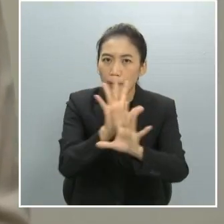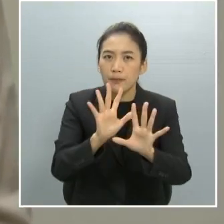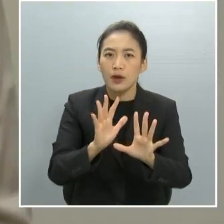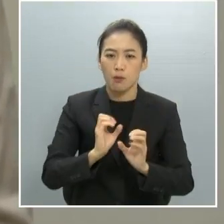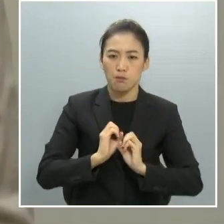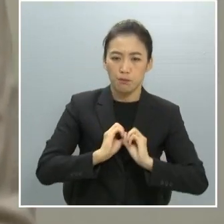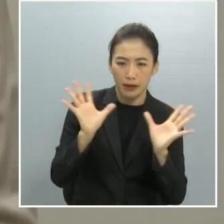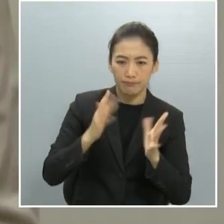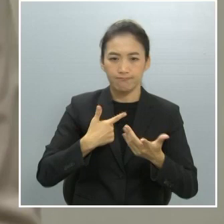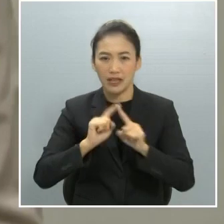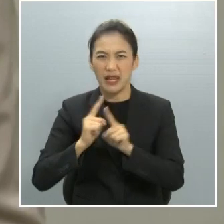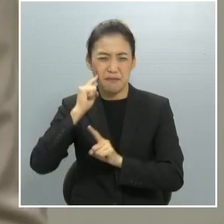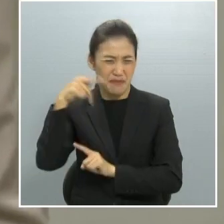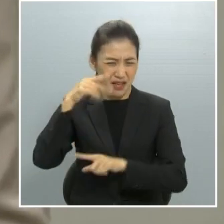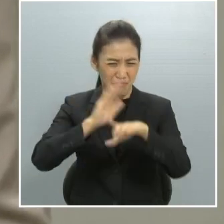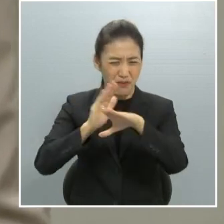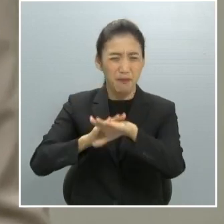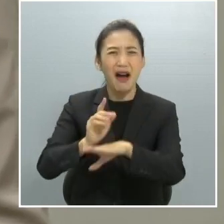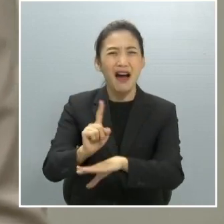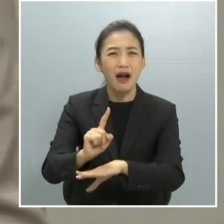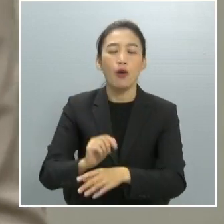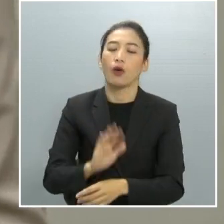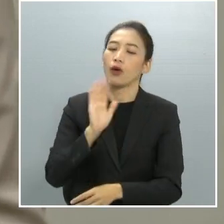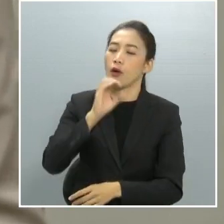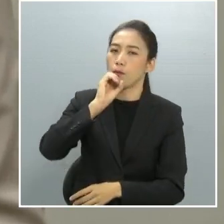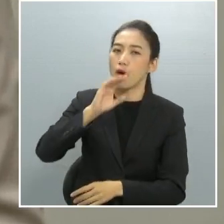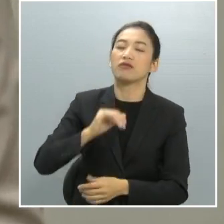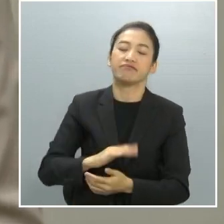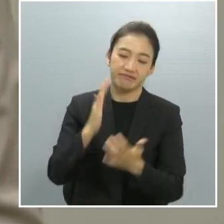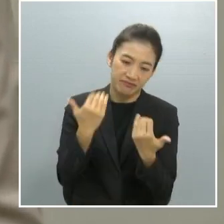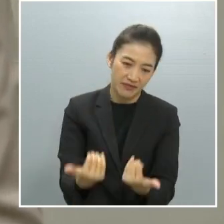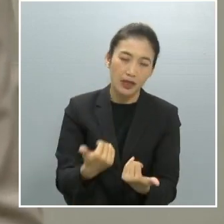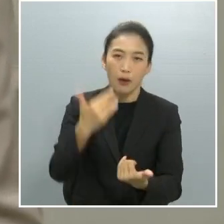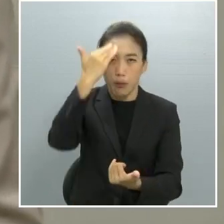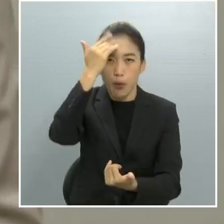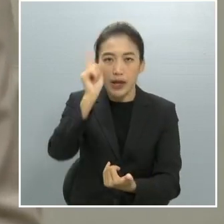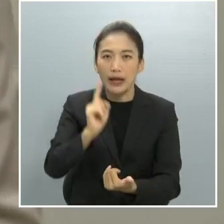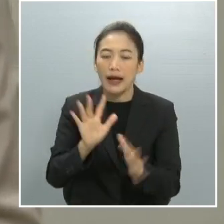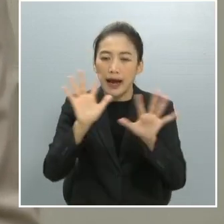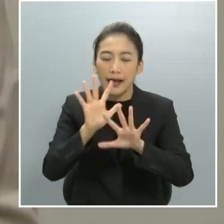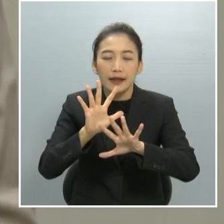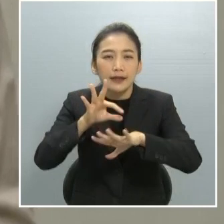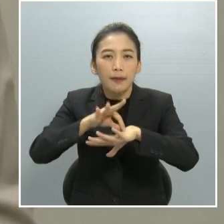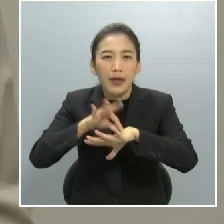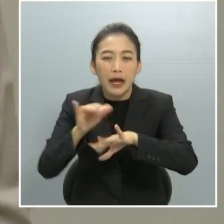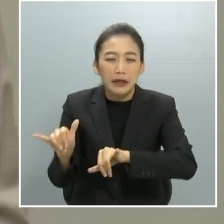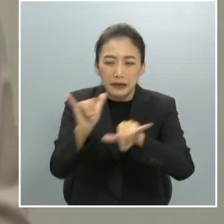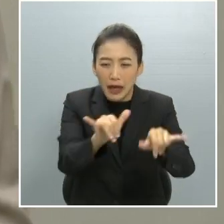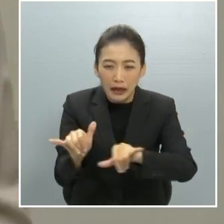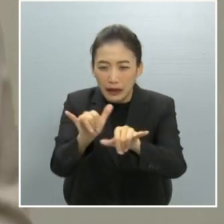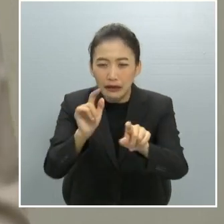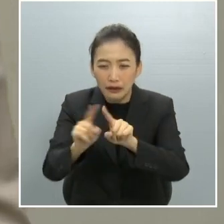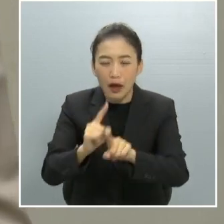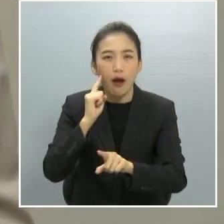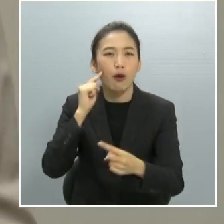บอกว่าเพราะช่วงนี้เป็นช่วงฤดูการโยกย้ายพอดีและเป็นที่ทราบกันดีว่าเรื่องพวกนี้เนี่ยเกิดขึ้นอยู่ตลอดซึ่ง